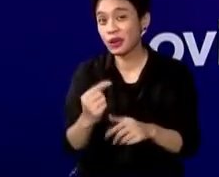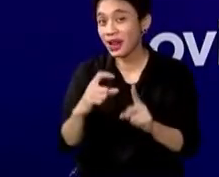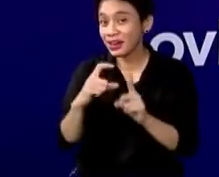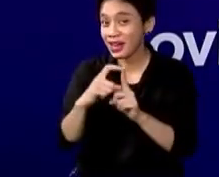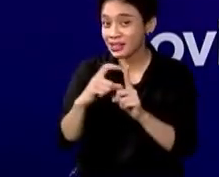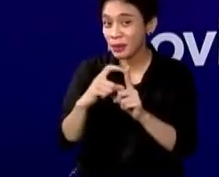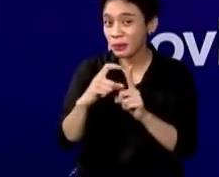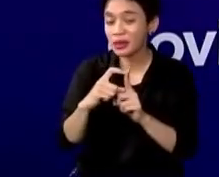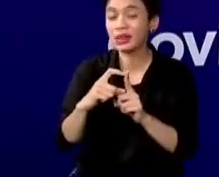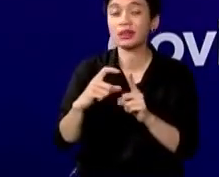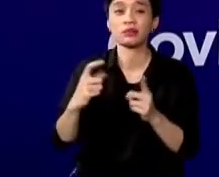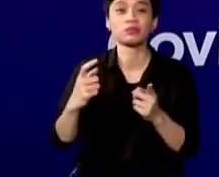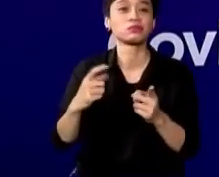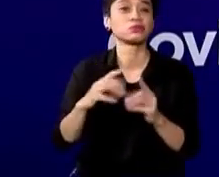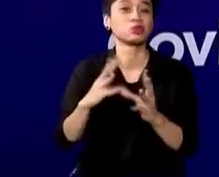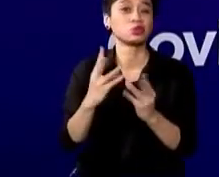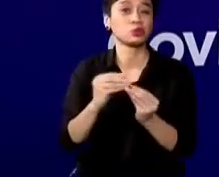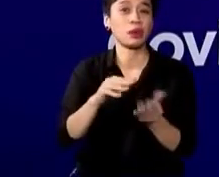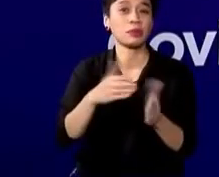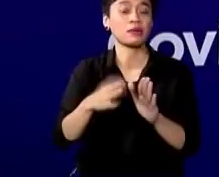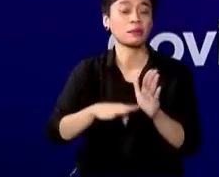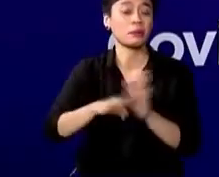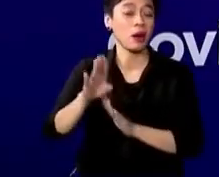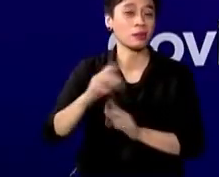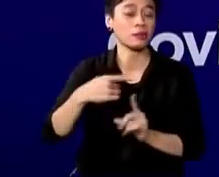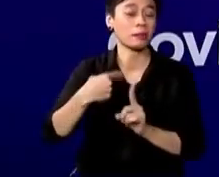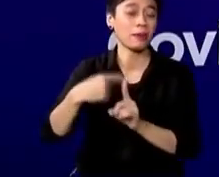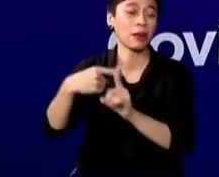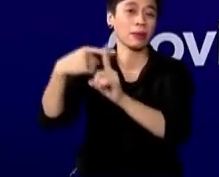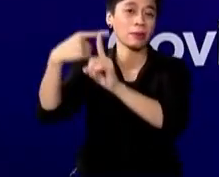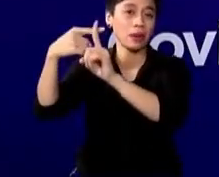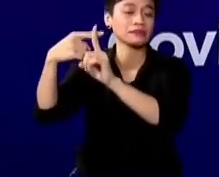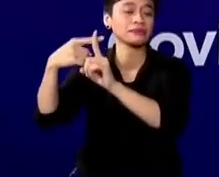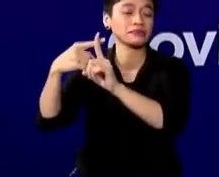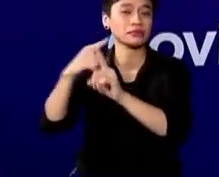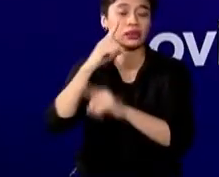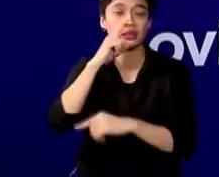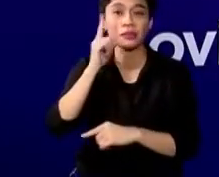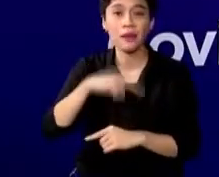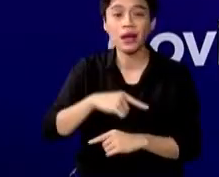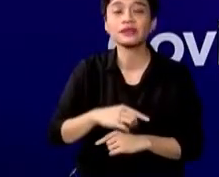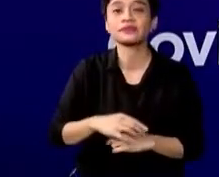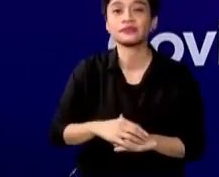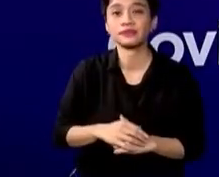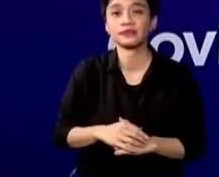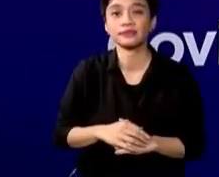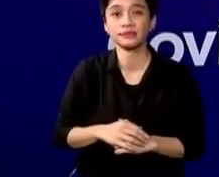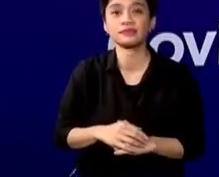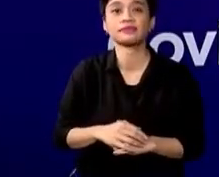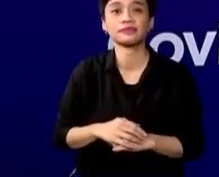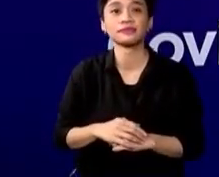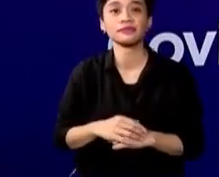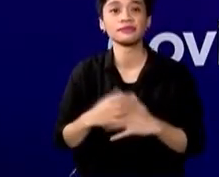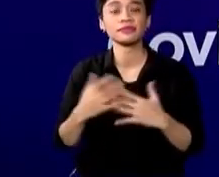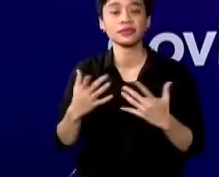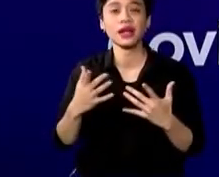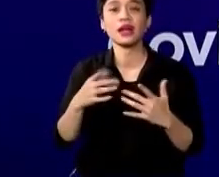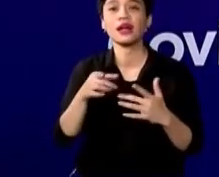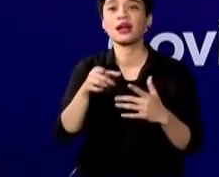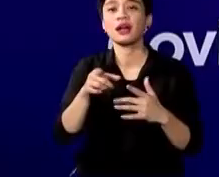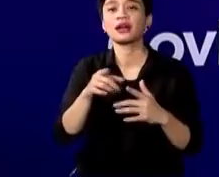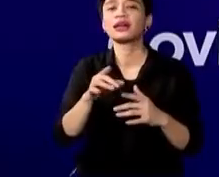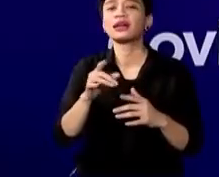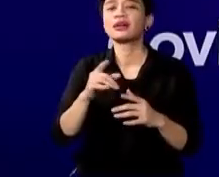ee peningkatan yang cukup e signifikan tapi peningkatan ini juga seiring juga dengan naiknya